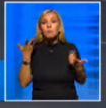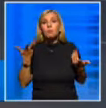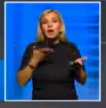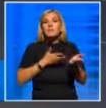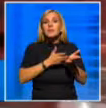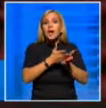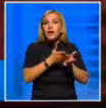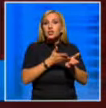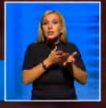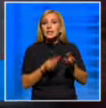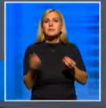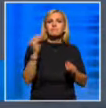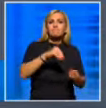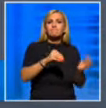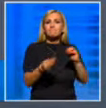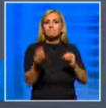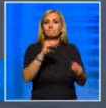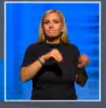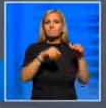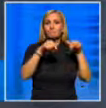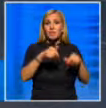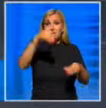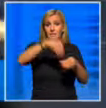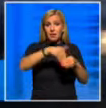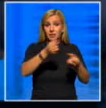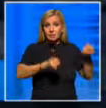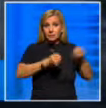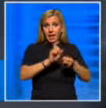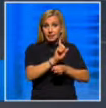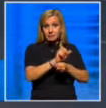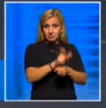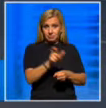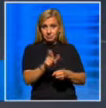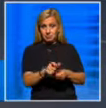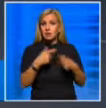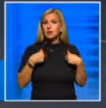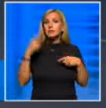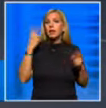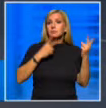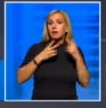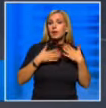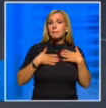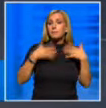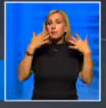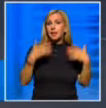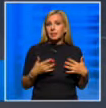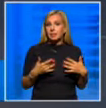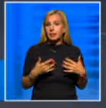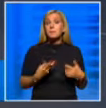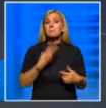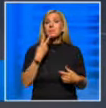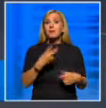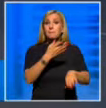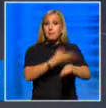начин са били натъпкани в него. Това, което научихме е, че има данни за двама